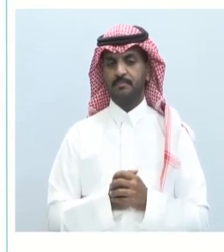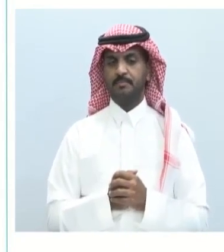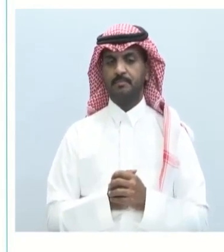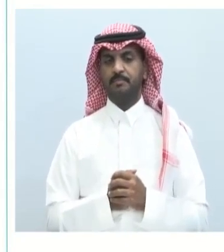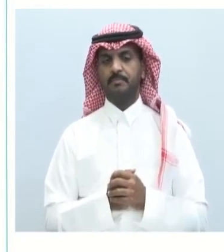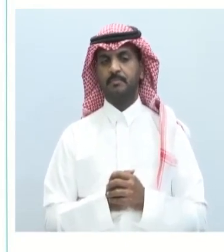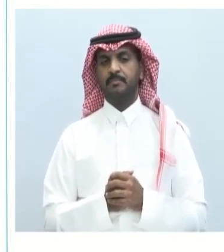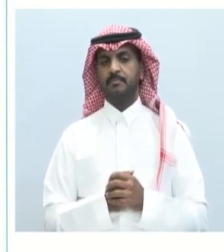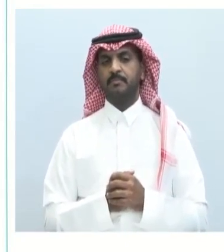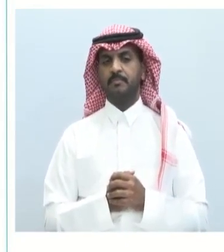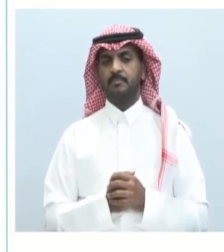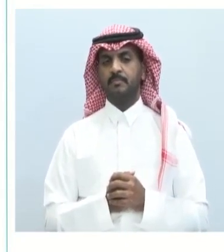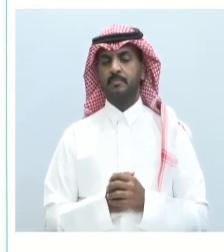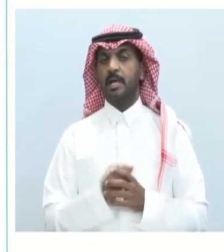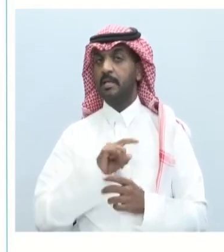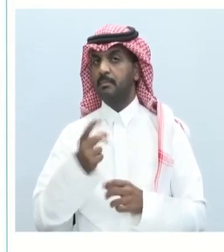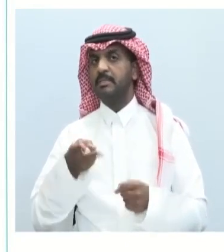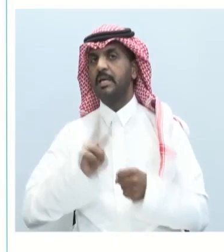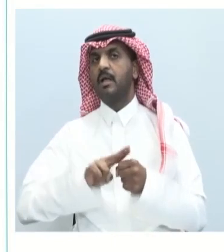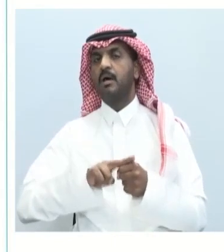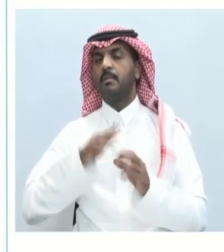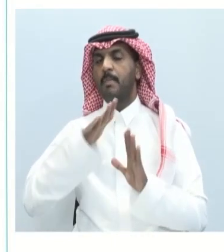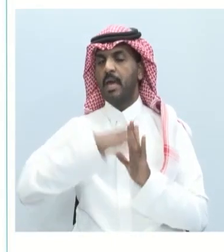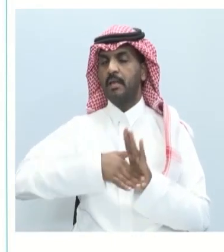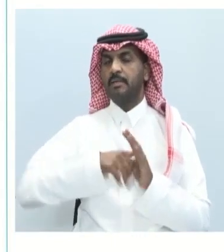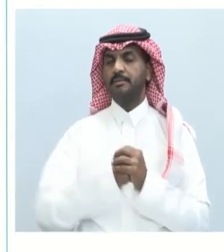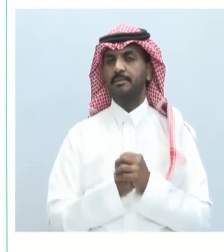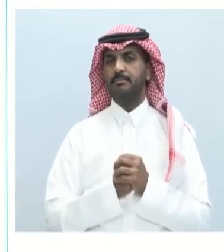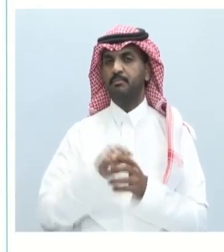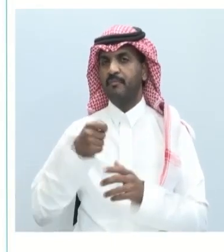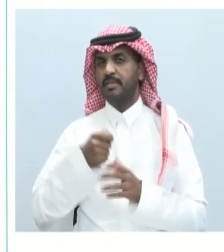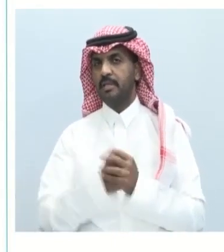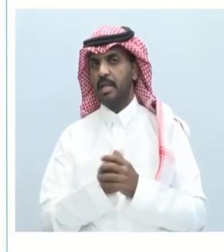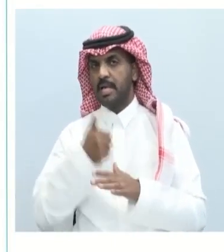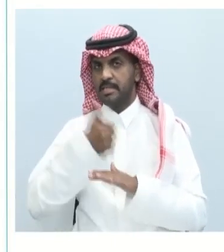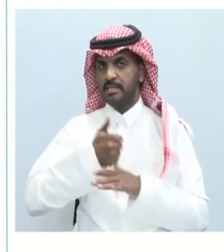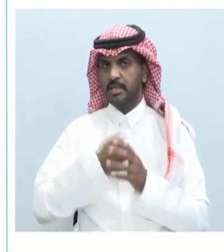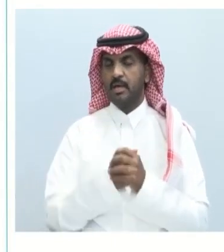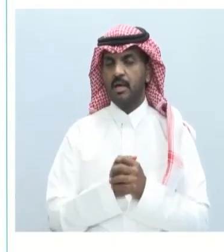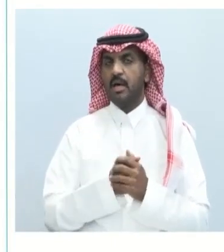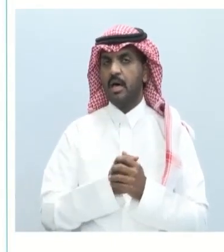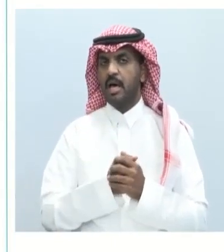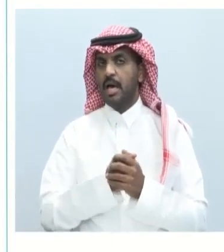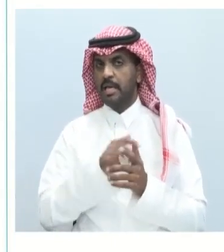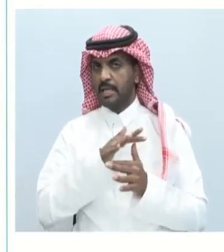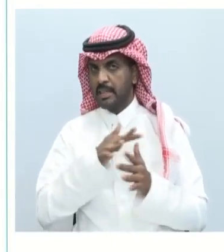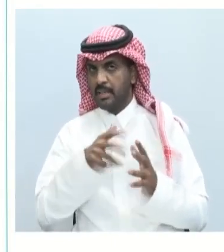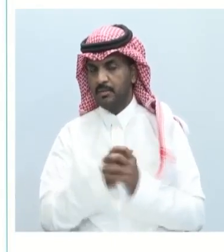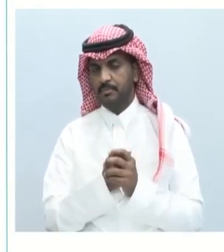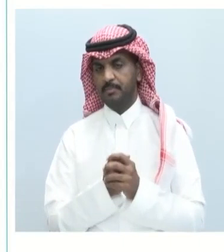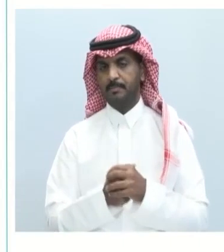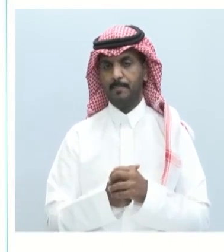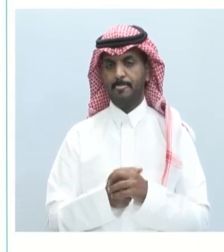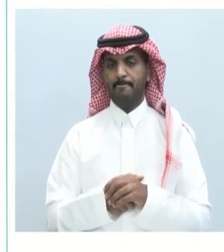لضمان عدم تكرار البيانات الموجوده في المفاتيح الاساسيه اكثر من مره في الجدول